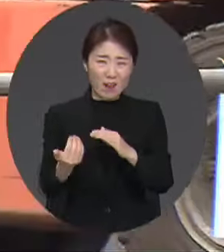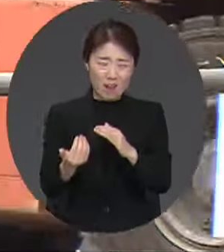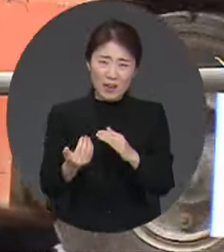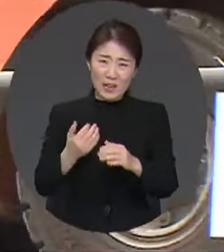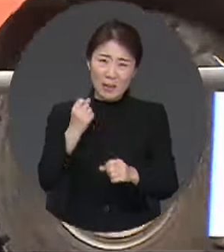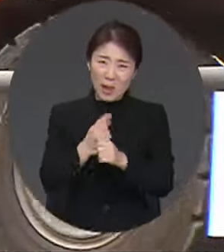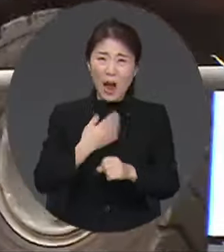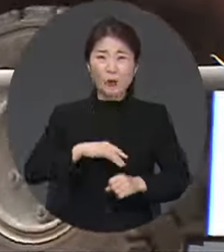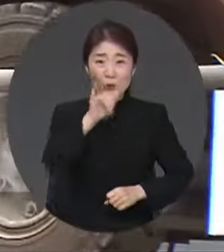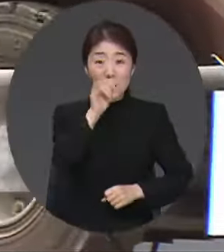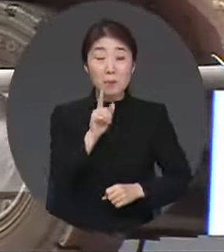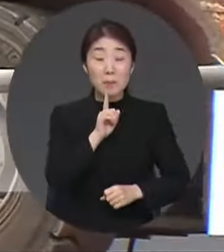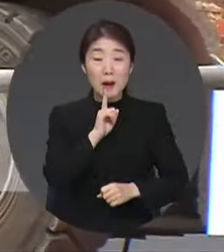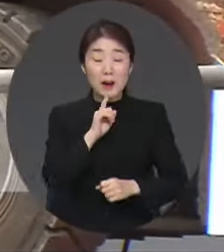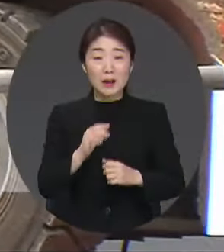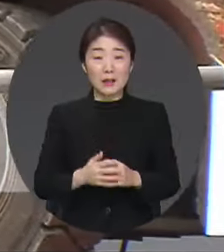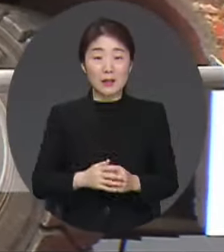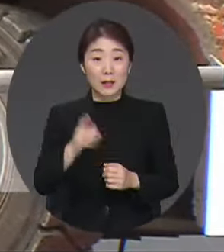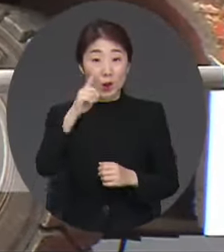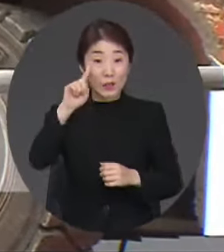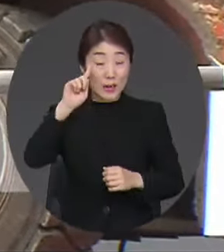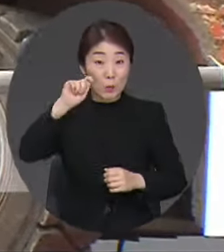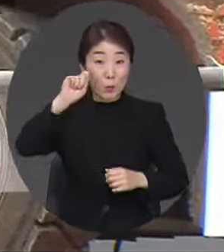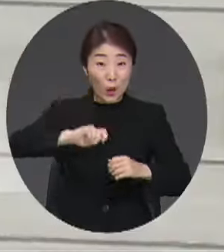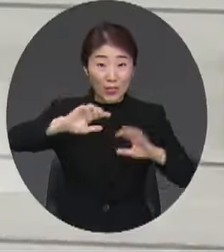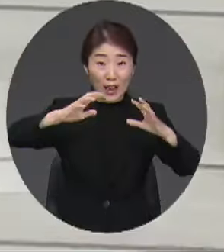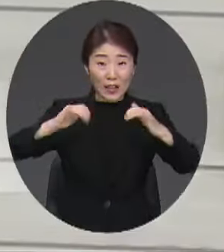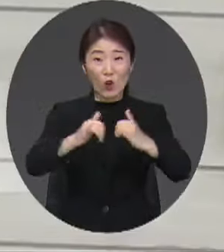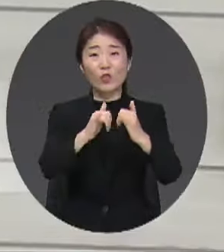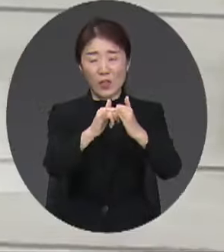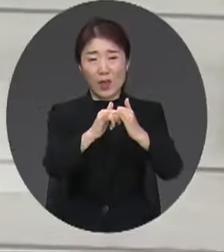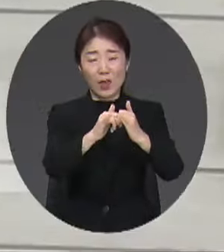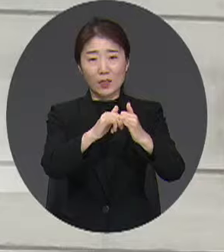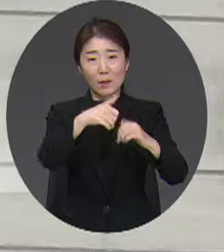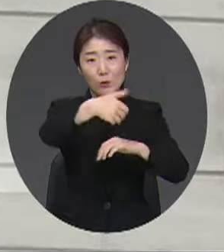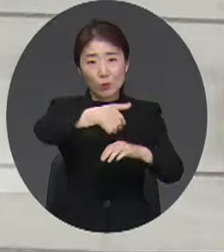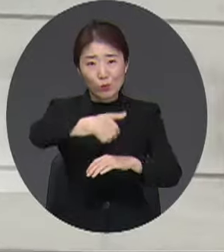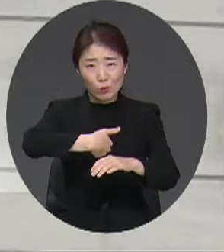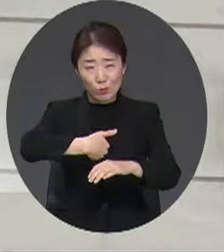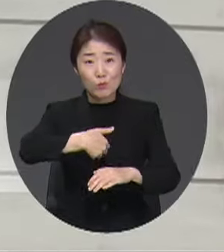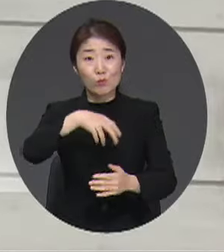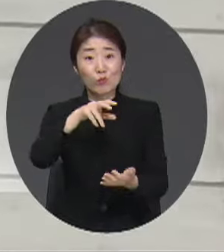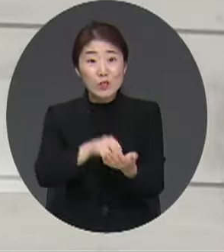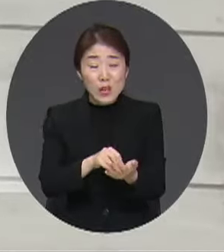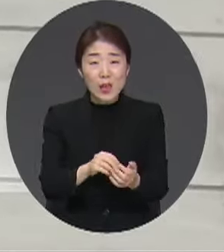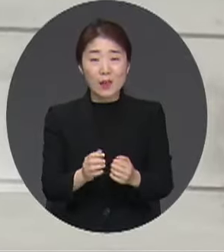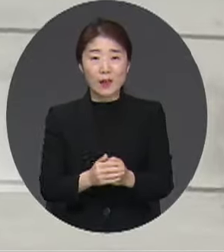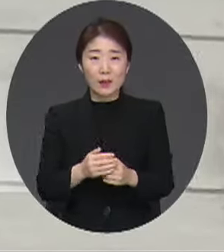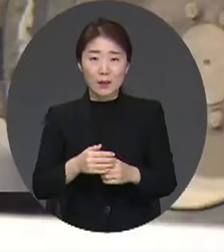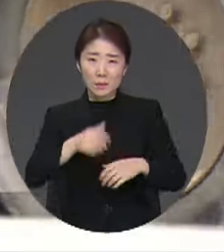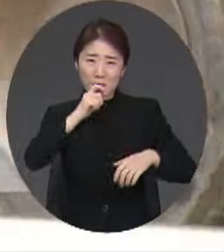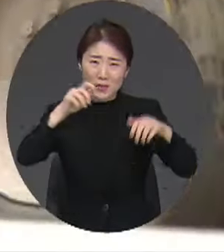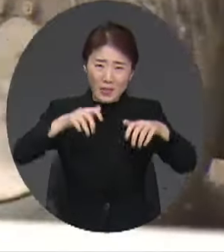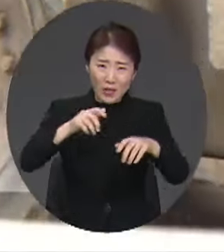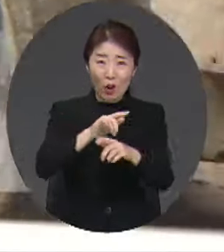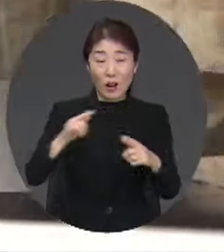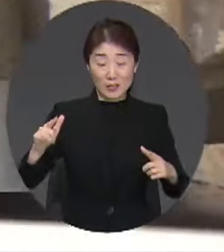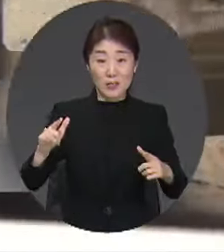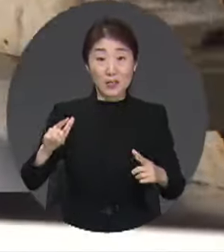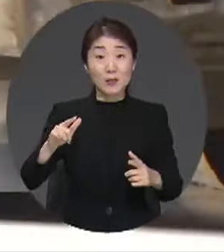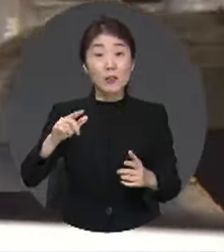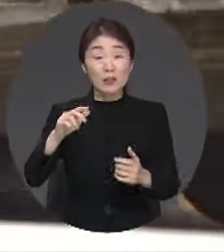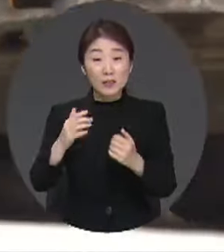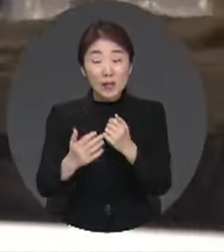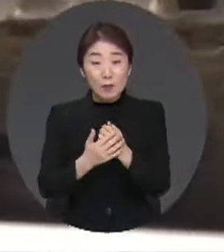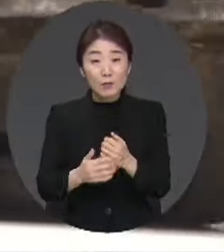주장합니다 러시아 우크라이나 전쟁으로 인한 시멘트 수급 불안정과 노조 파업 기상 상황 등의 이유로 공사 기간